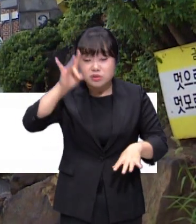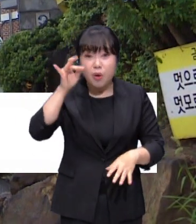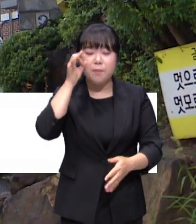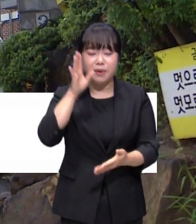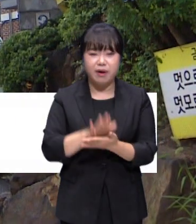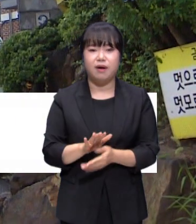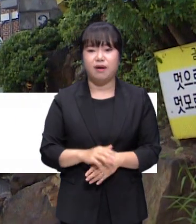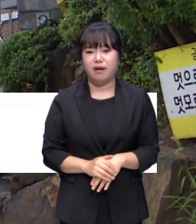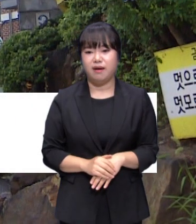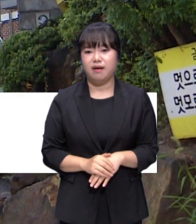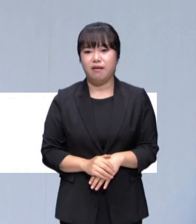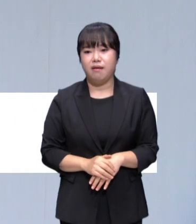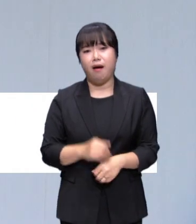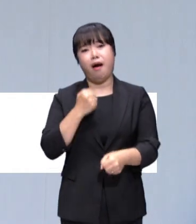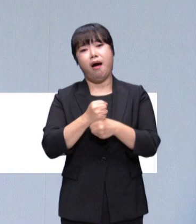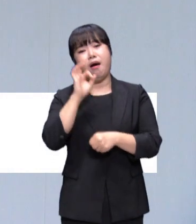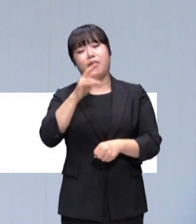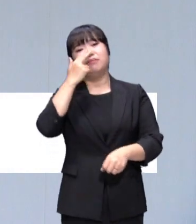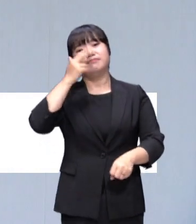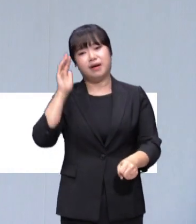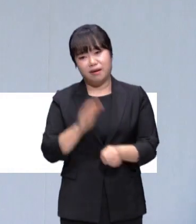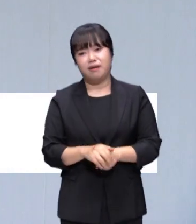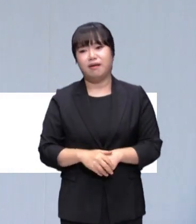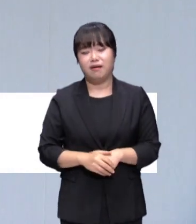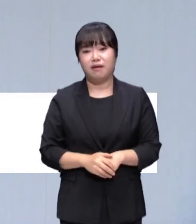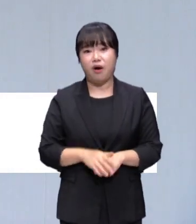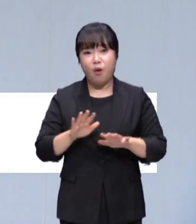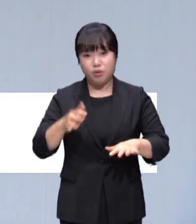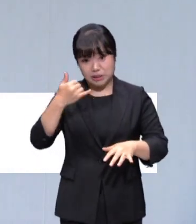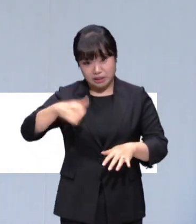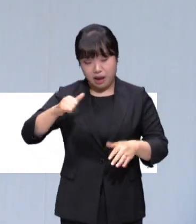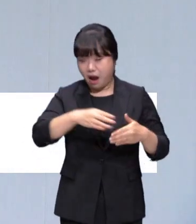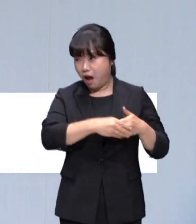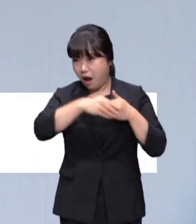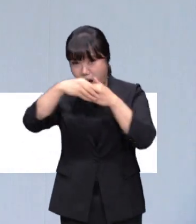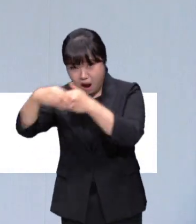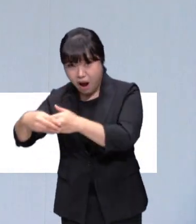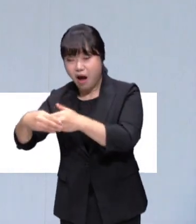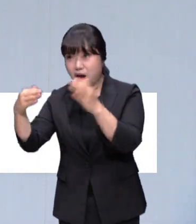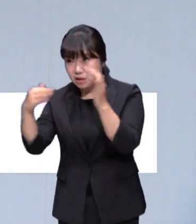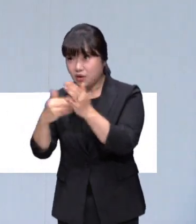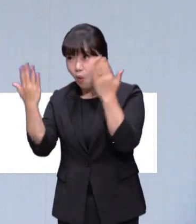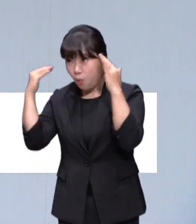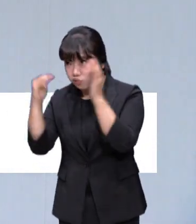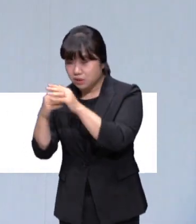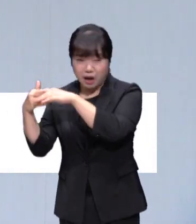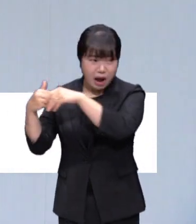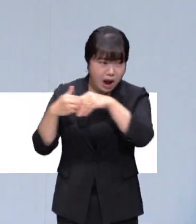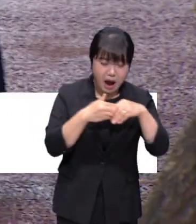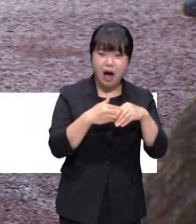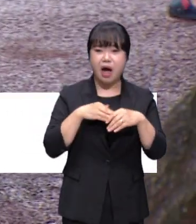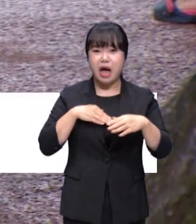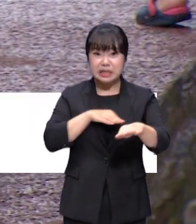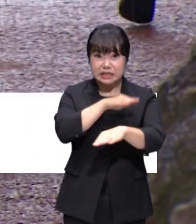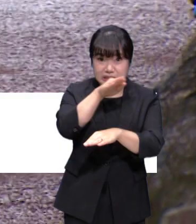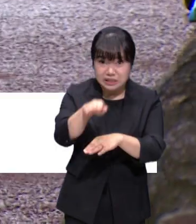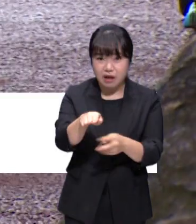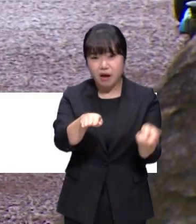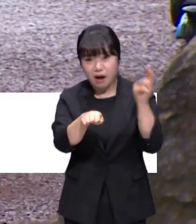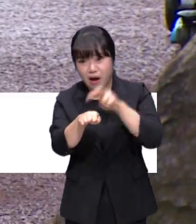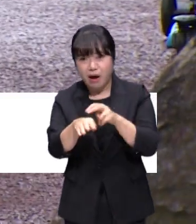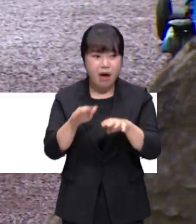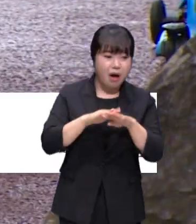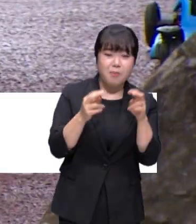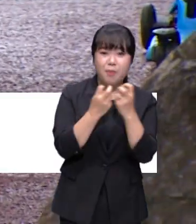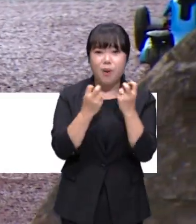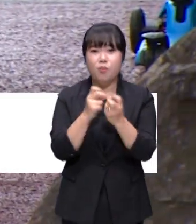와서 봤거든요. 너무 황당하고 일단 오늘 아이들이 학교하는 시간부터 등하원 차량이라든지 저희 대책이